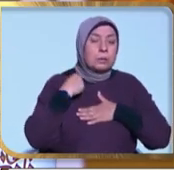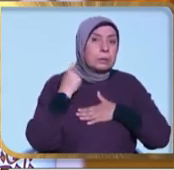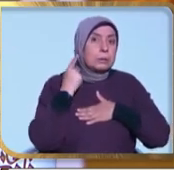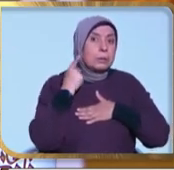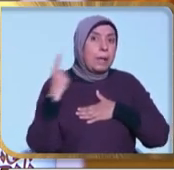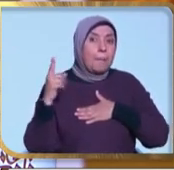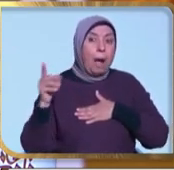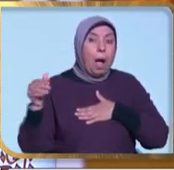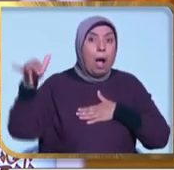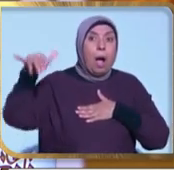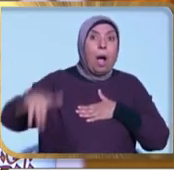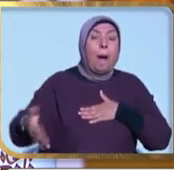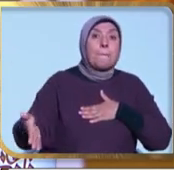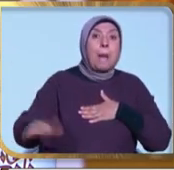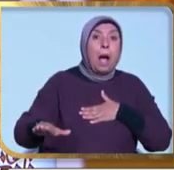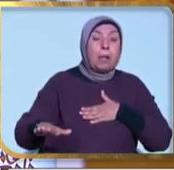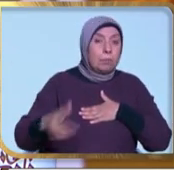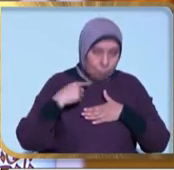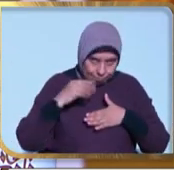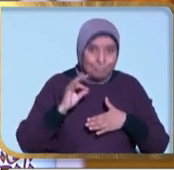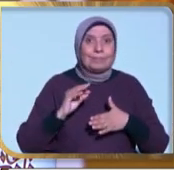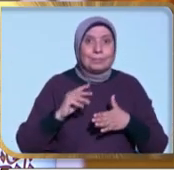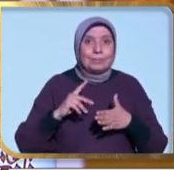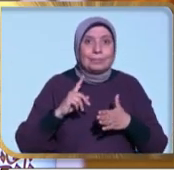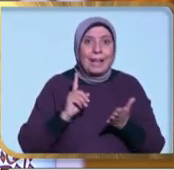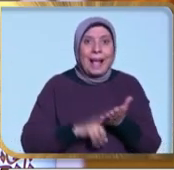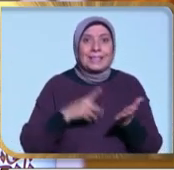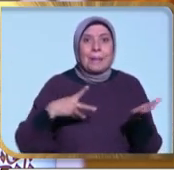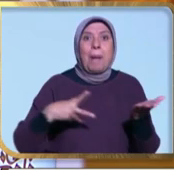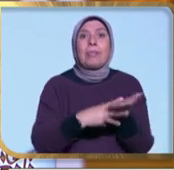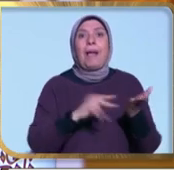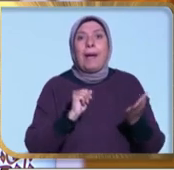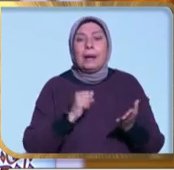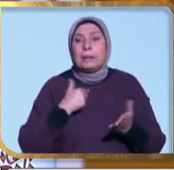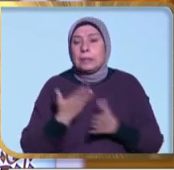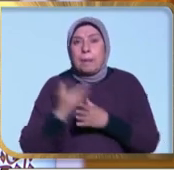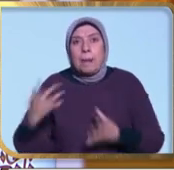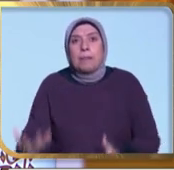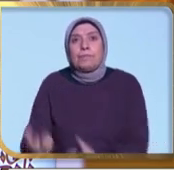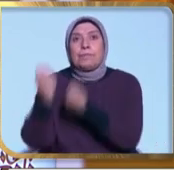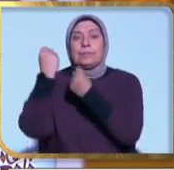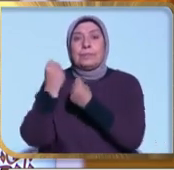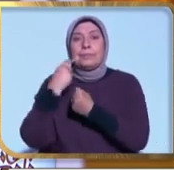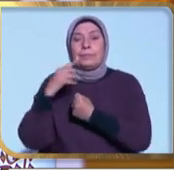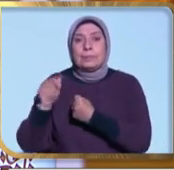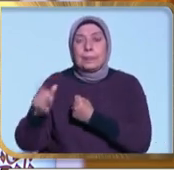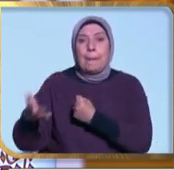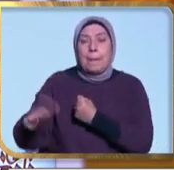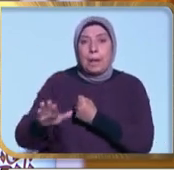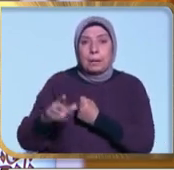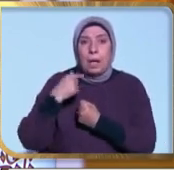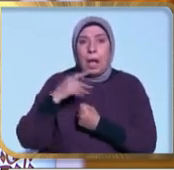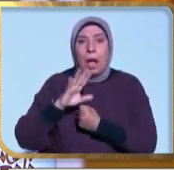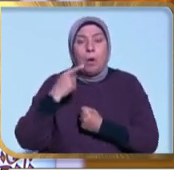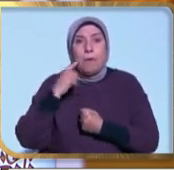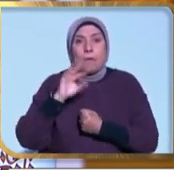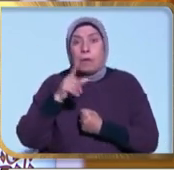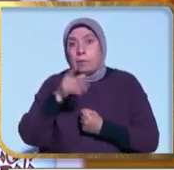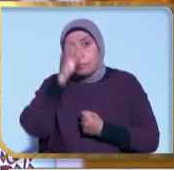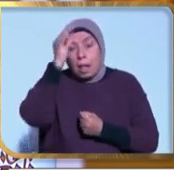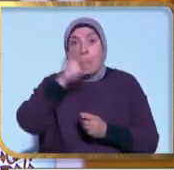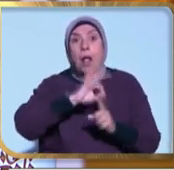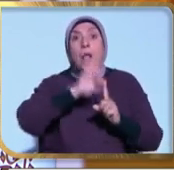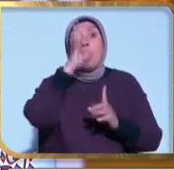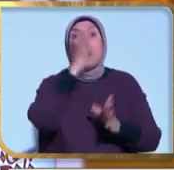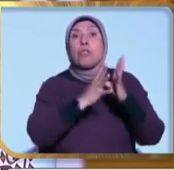تستنقص تمام لانه دي مصلحه اغاثه ملهوف حصل مصيبه في البيت حريق او شيء